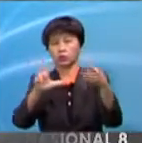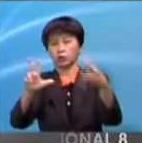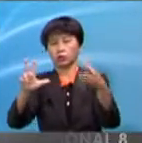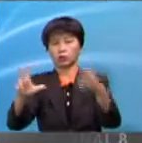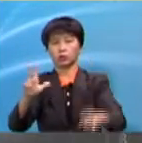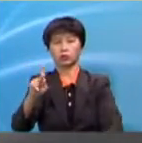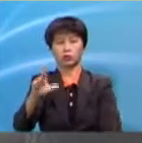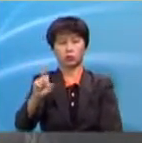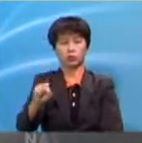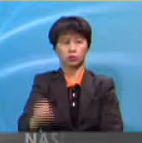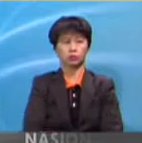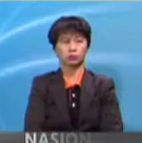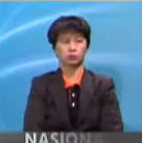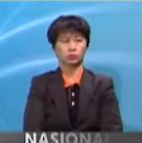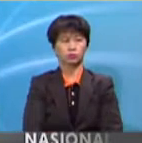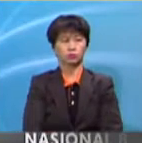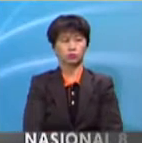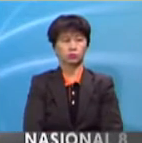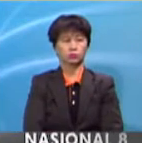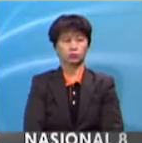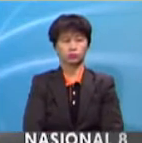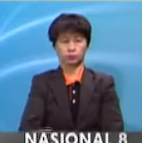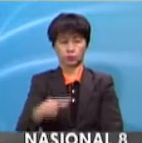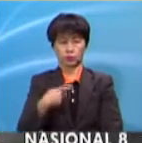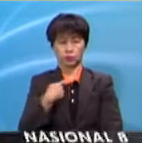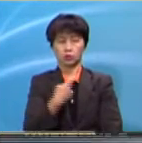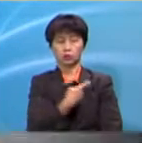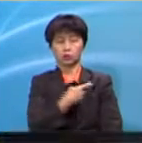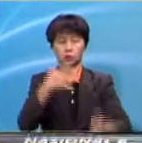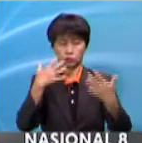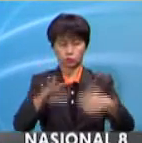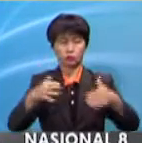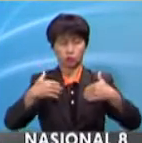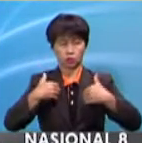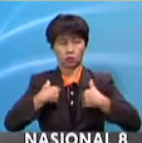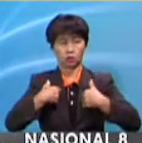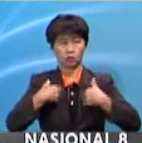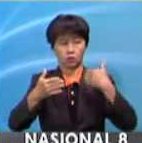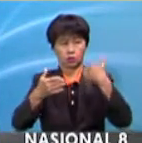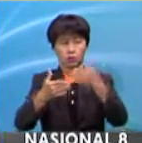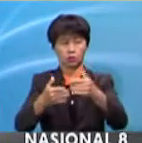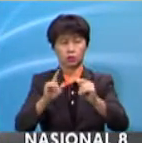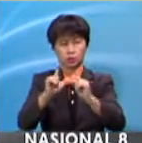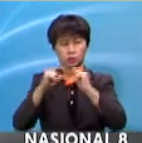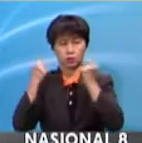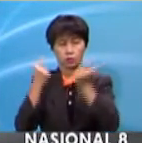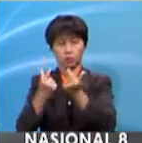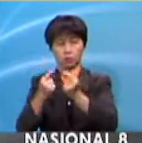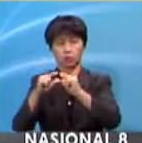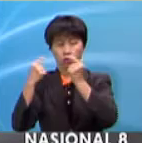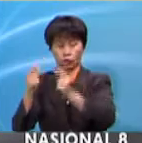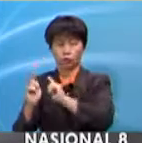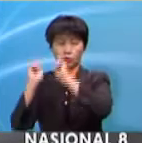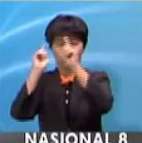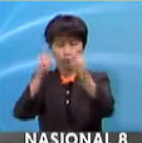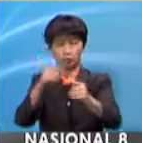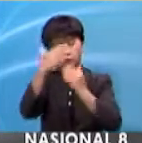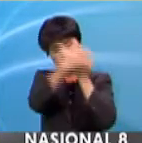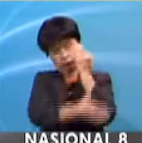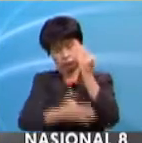16,933 kes. Kita dah ada hampir 3,000 pasukan kombi. Tak di seluruh Malaysia.